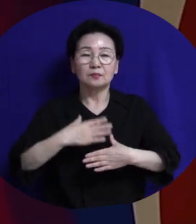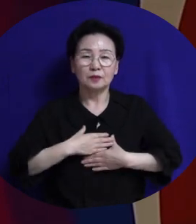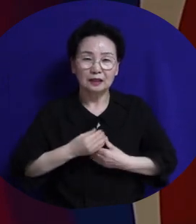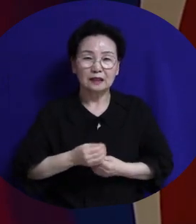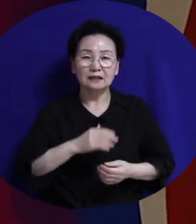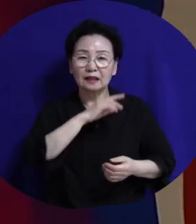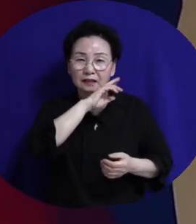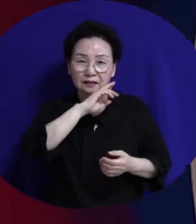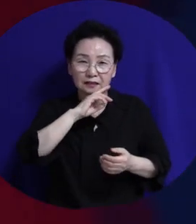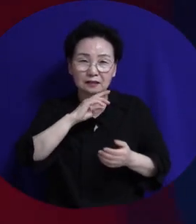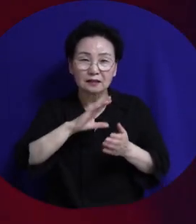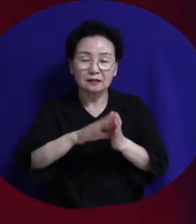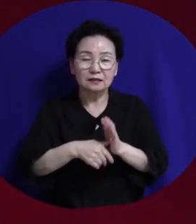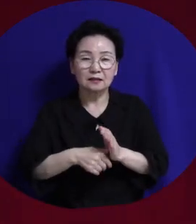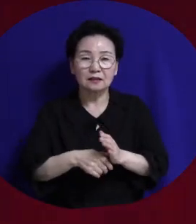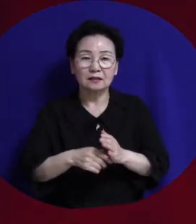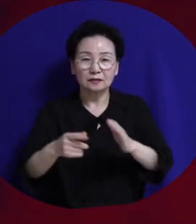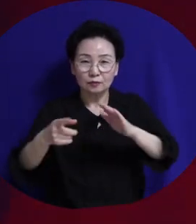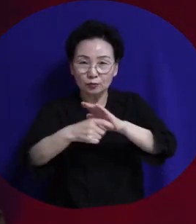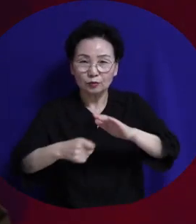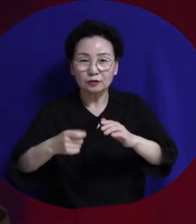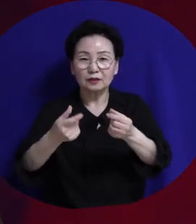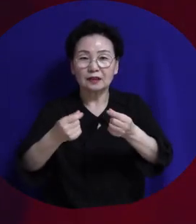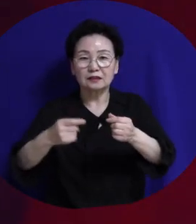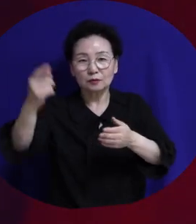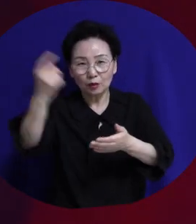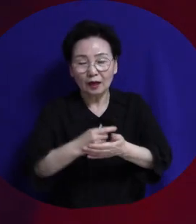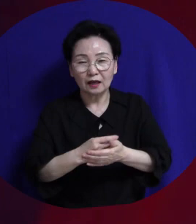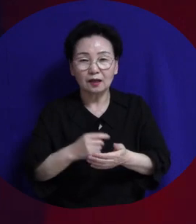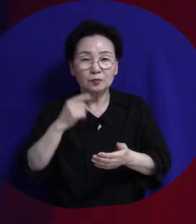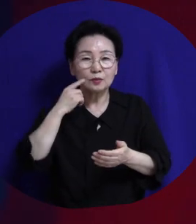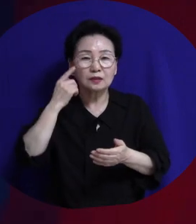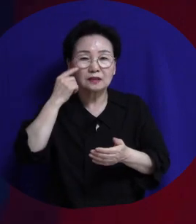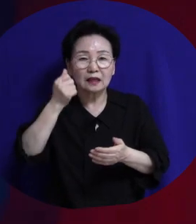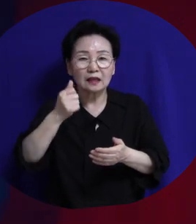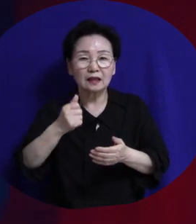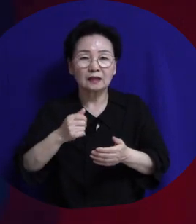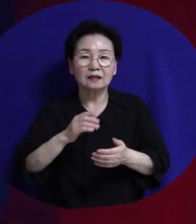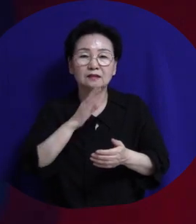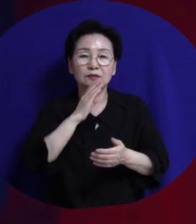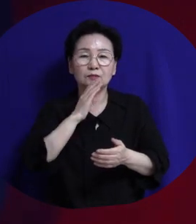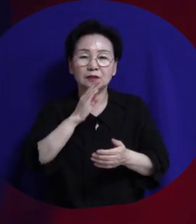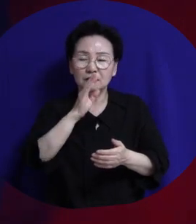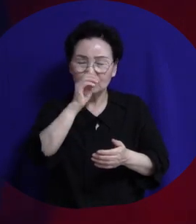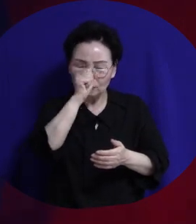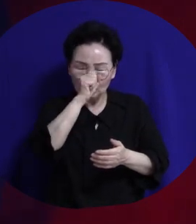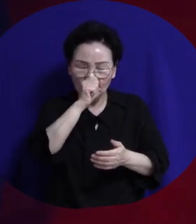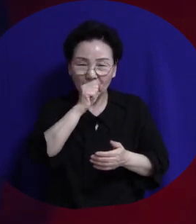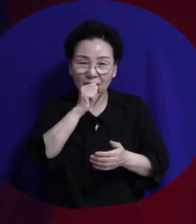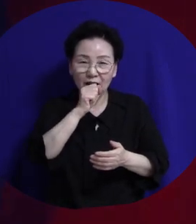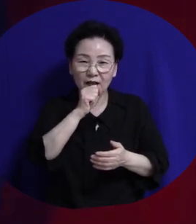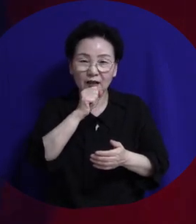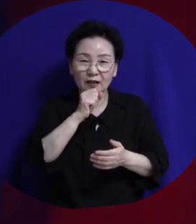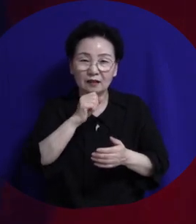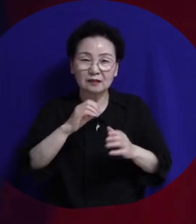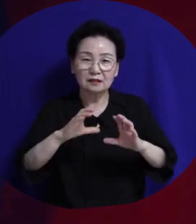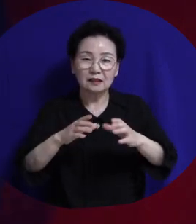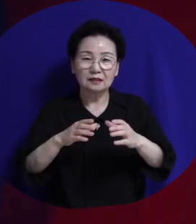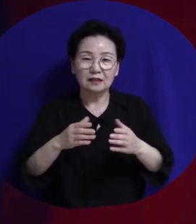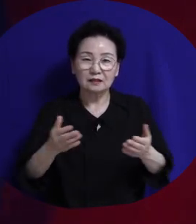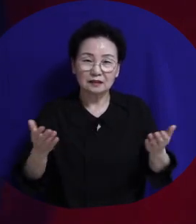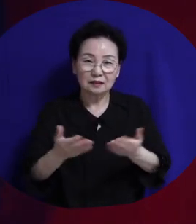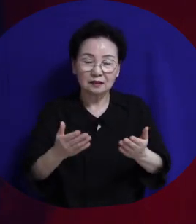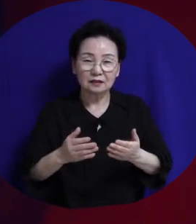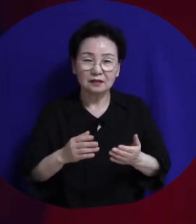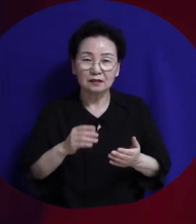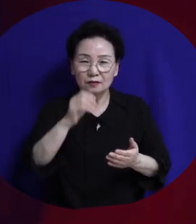편안하다 아니라다 할 때 도적같이 온다는 겁니다. 목사 참 좋은 일, 세상으로 얘기하면 직업으로 친다면